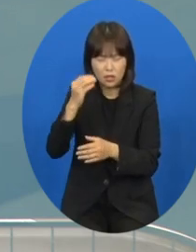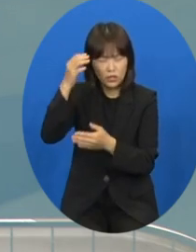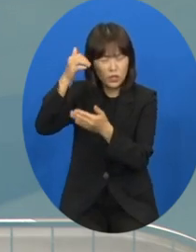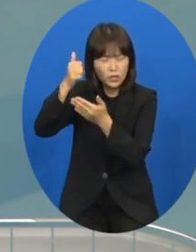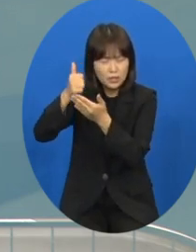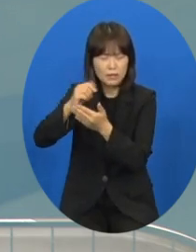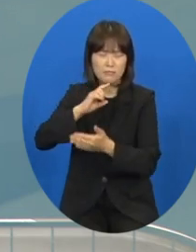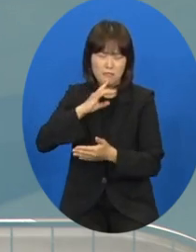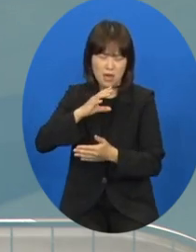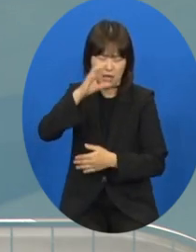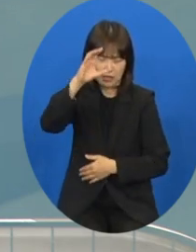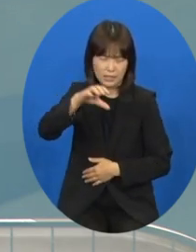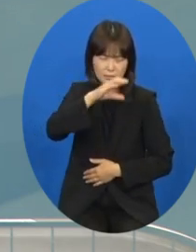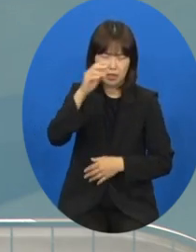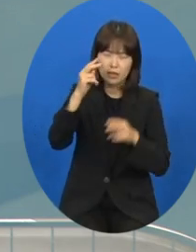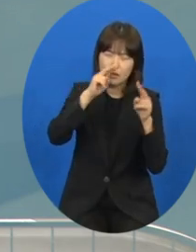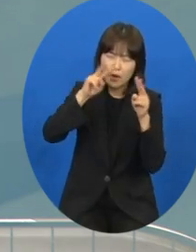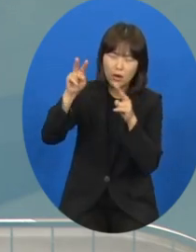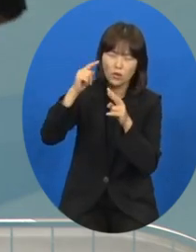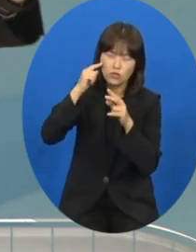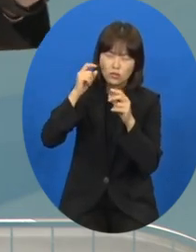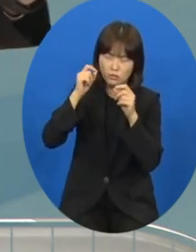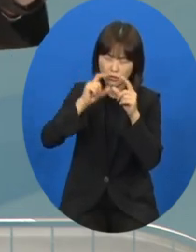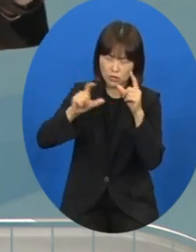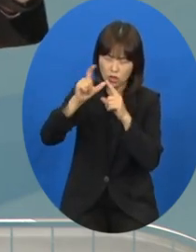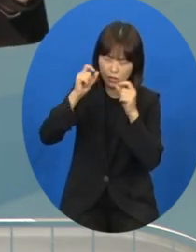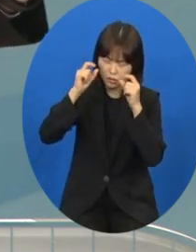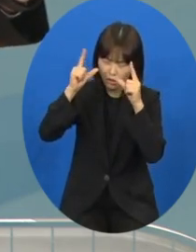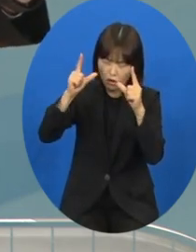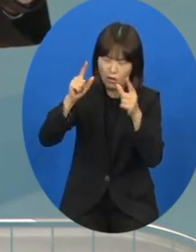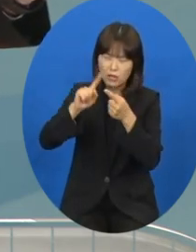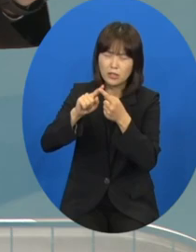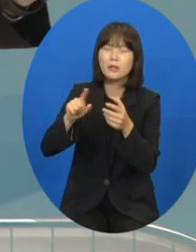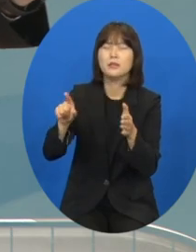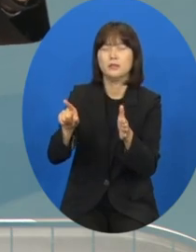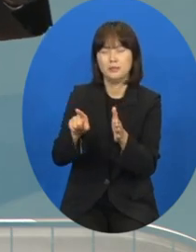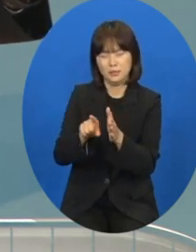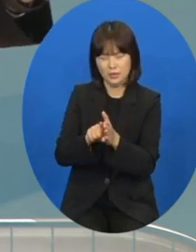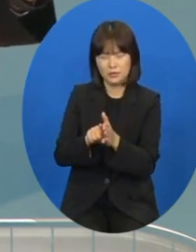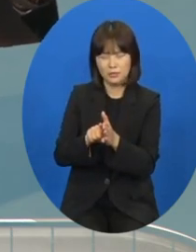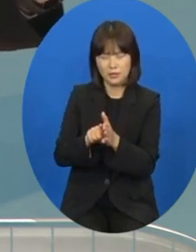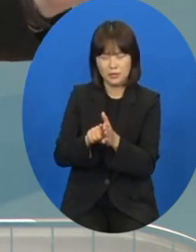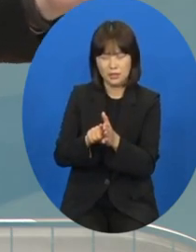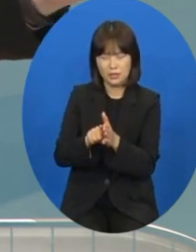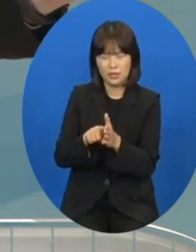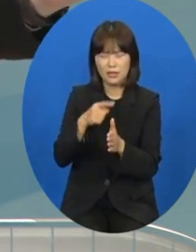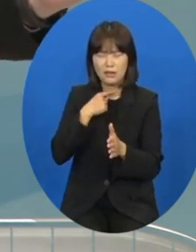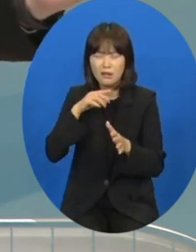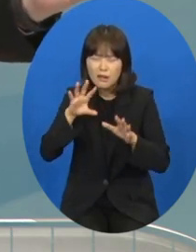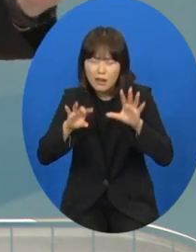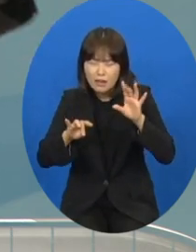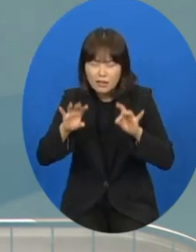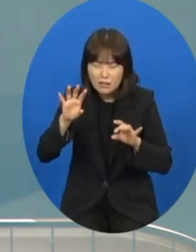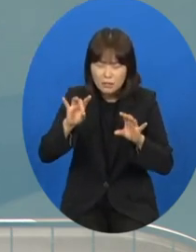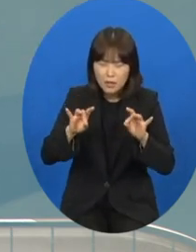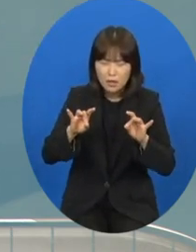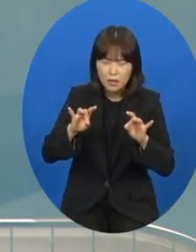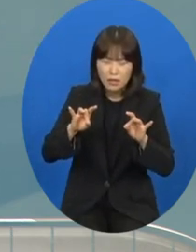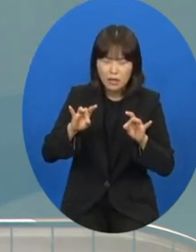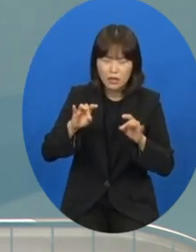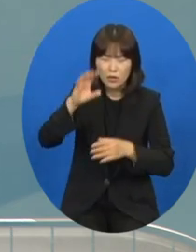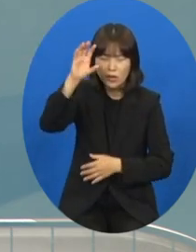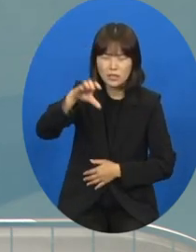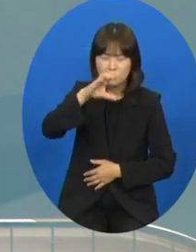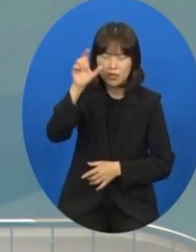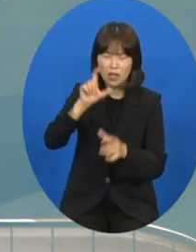성령님만이 십자가를 바라보는 눈을 더 열어주실 수 있습니다. 사모하며 갈급하여 십자가의 더